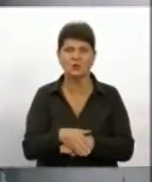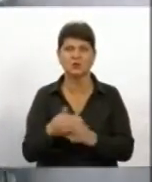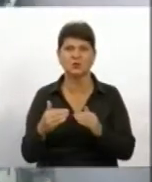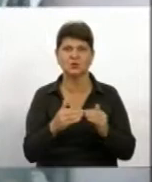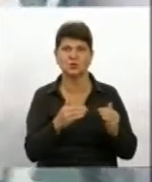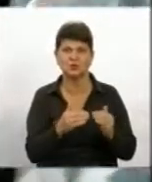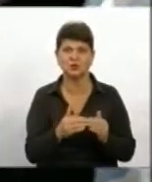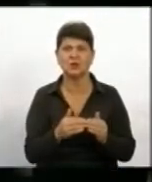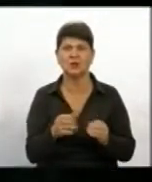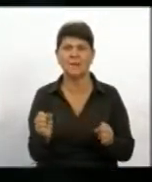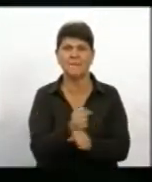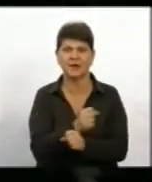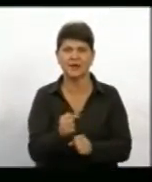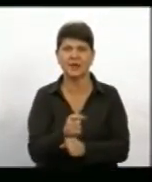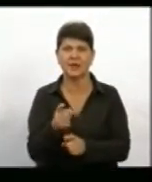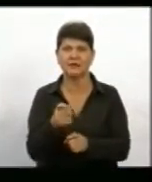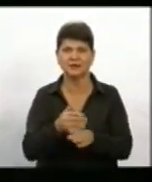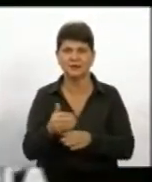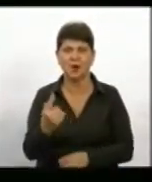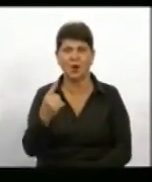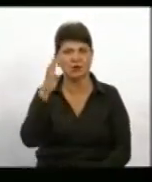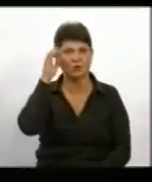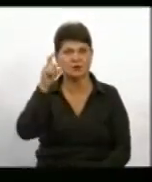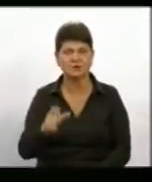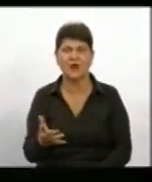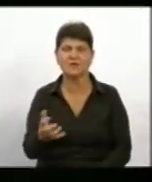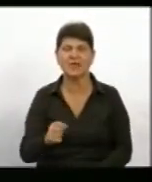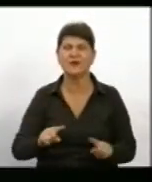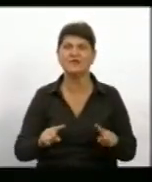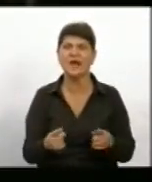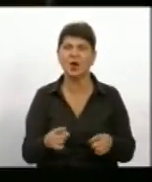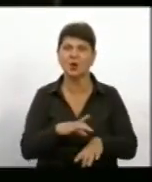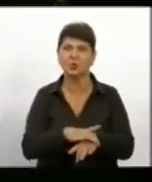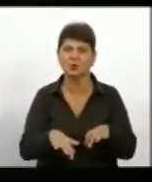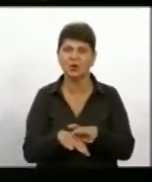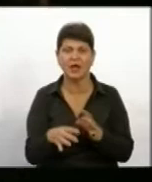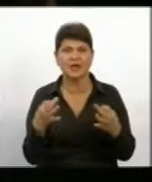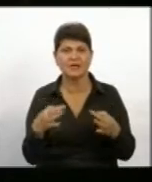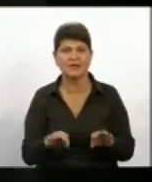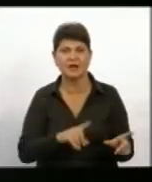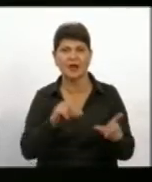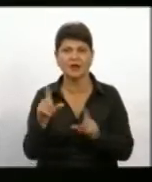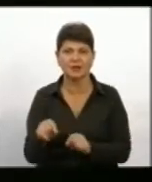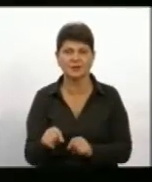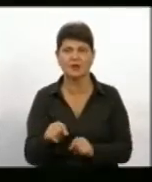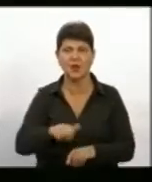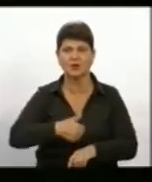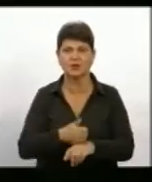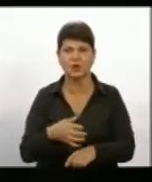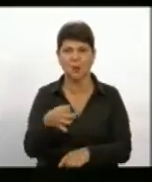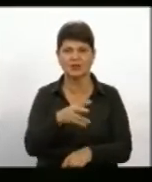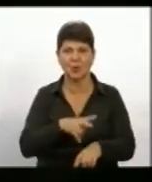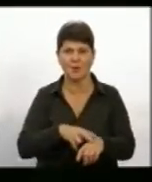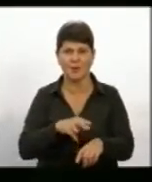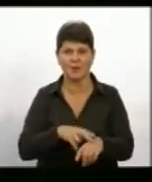зі стріляниною. Згодом одного з чоловіків взяли в заручники. Тоді звільняти його їздили кордівці та очільник обласної